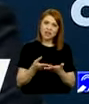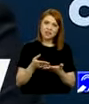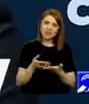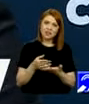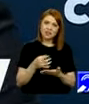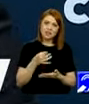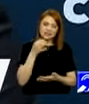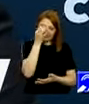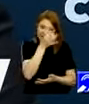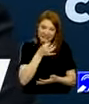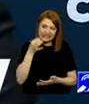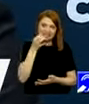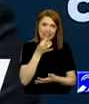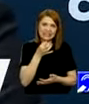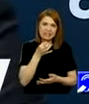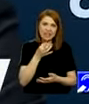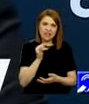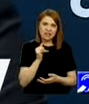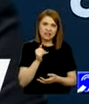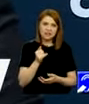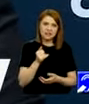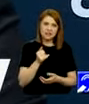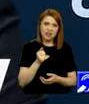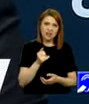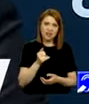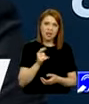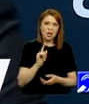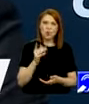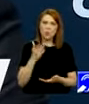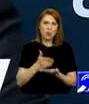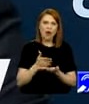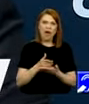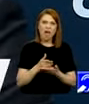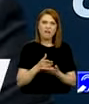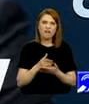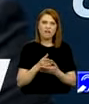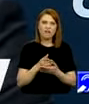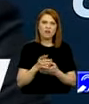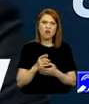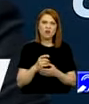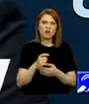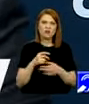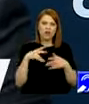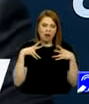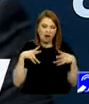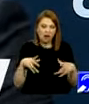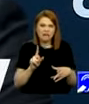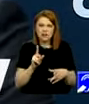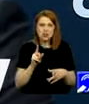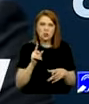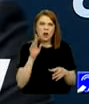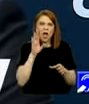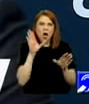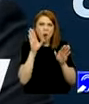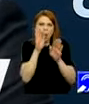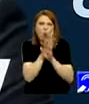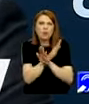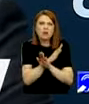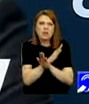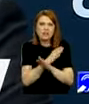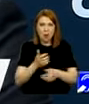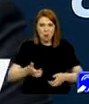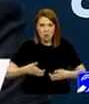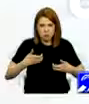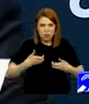pe care a introdus-o în discuție juriul de la Chișinău nu a putut să adumbrească bucuria noastră de a-i urmări pe Zdub